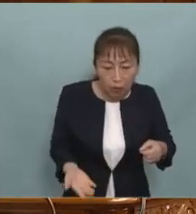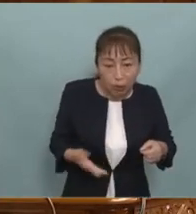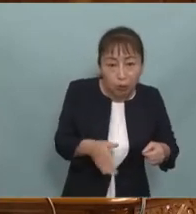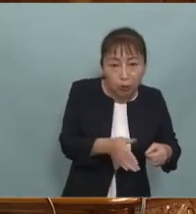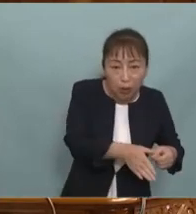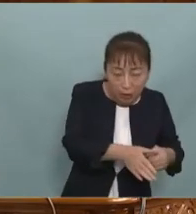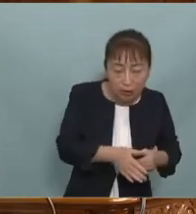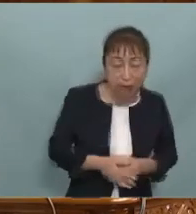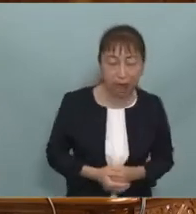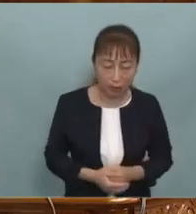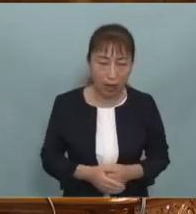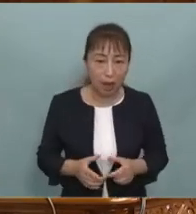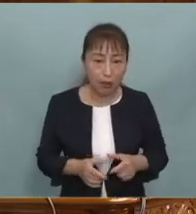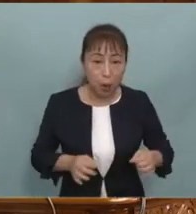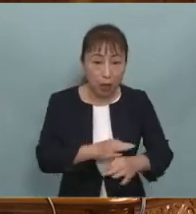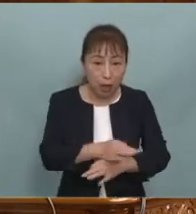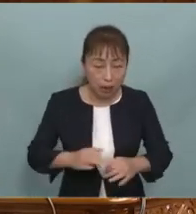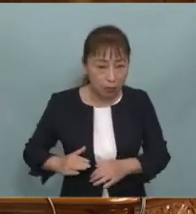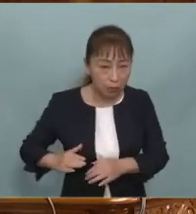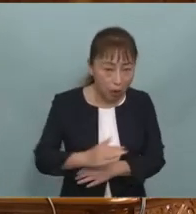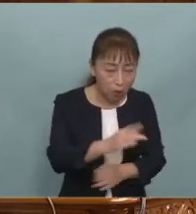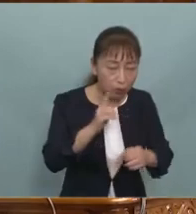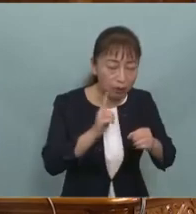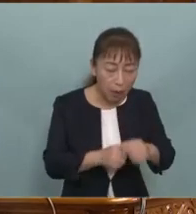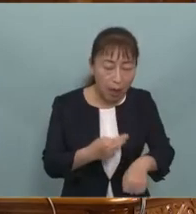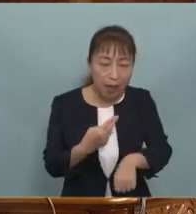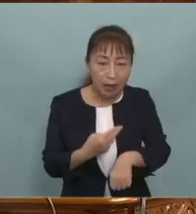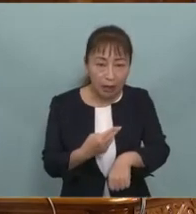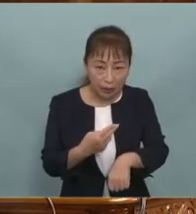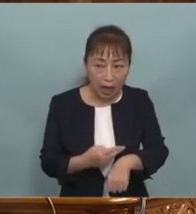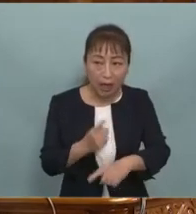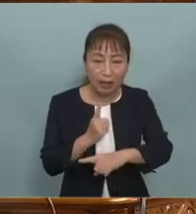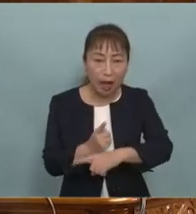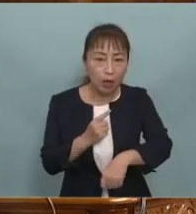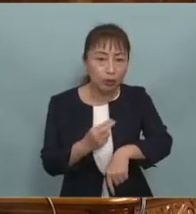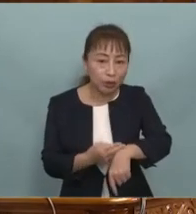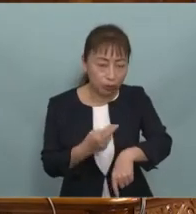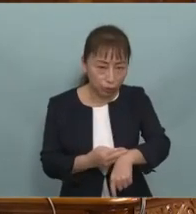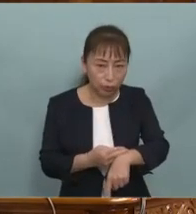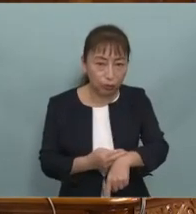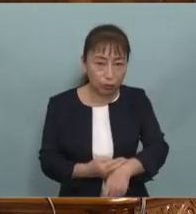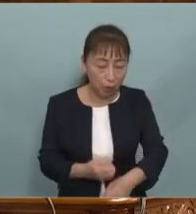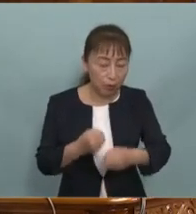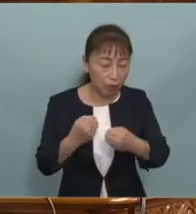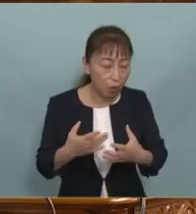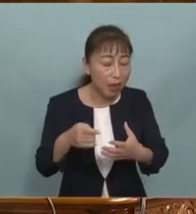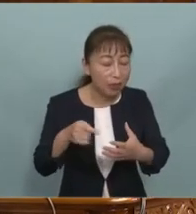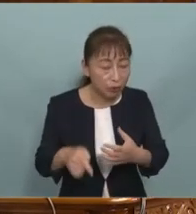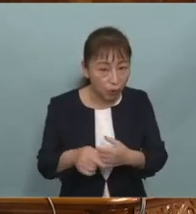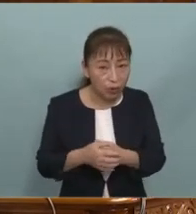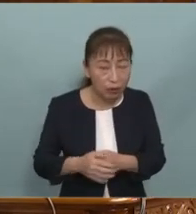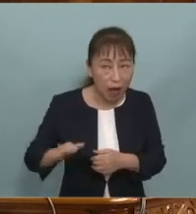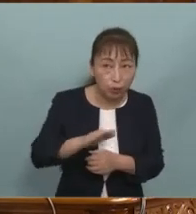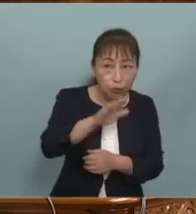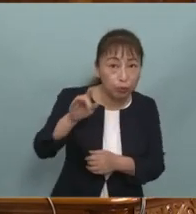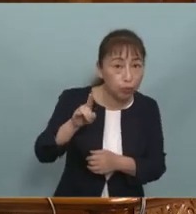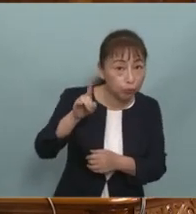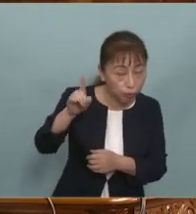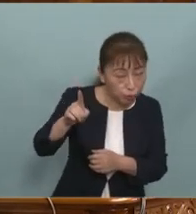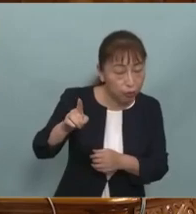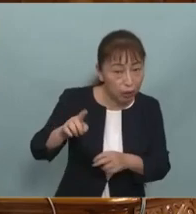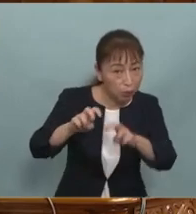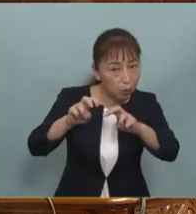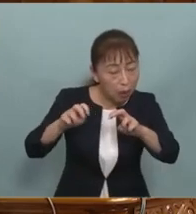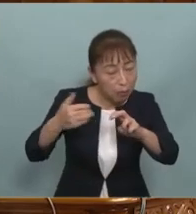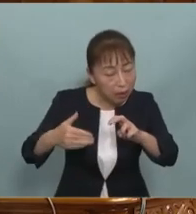成長を加速させるため科学技術イノベーション宇宙などフロンティアの開拓を推進するとともに